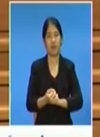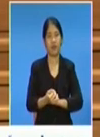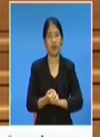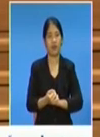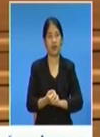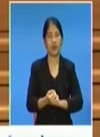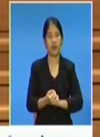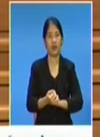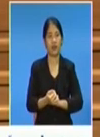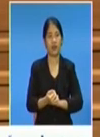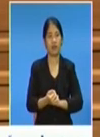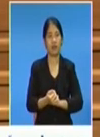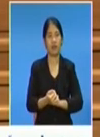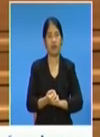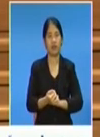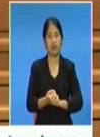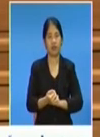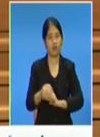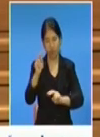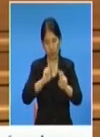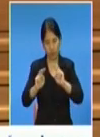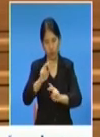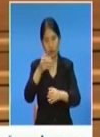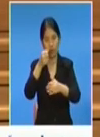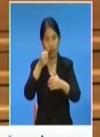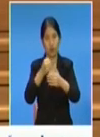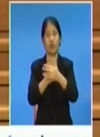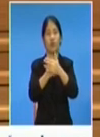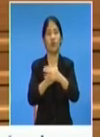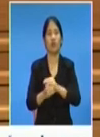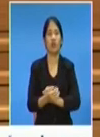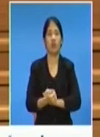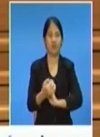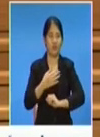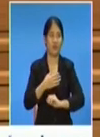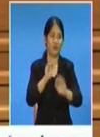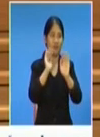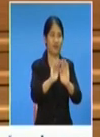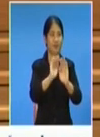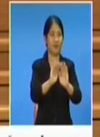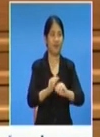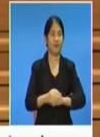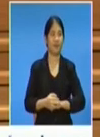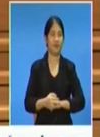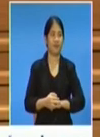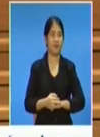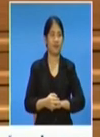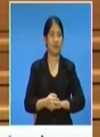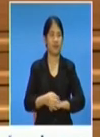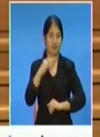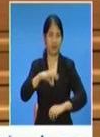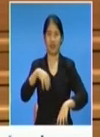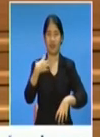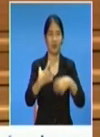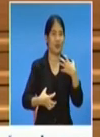ทิ้งทั้งไหล่ใส่ทั้งตัวนะครับผมขอฝากไว้อย่างนั้นเลยครับอารมณ์มันมาจากเช้ามันบิ้